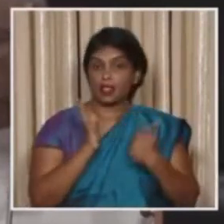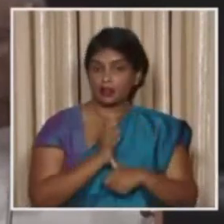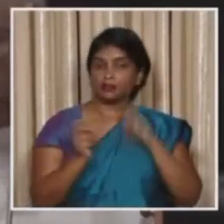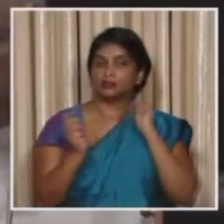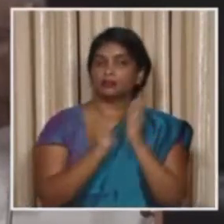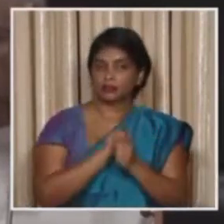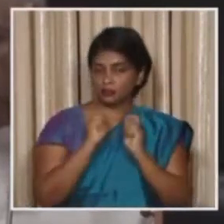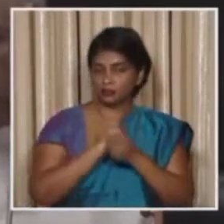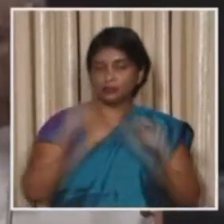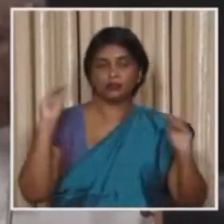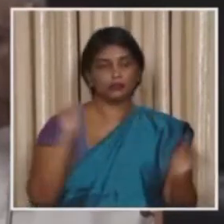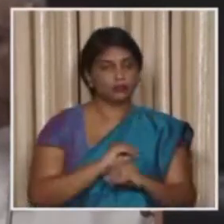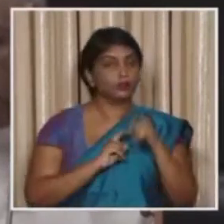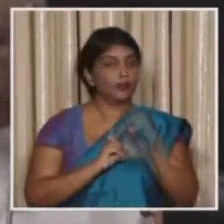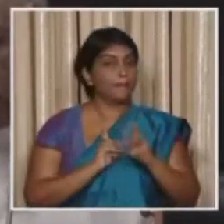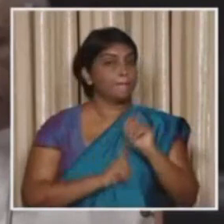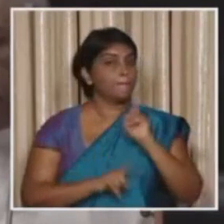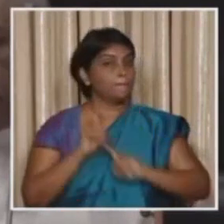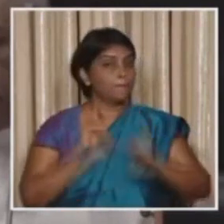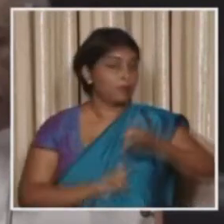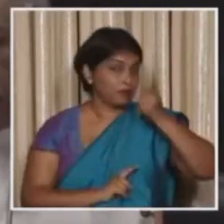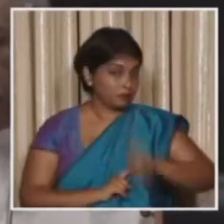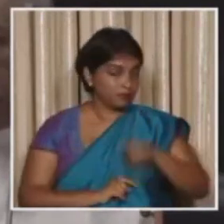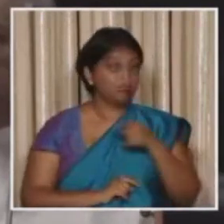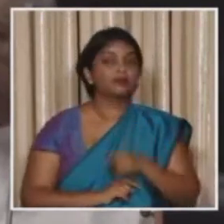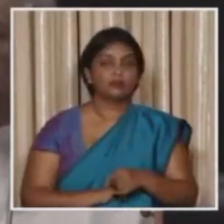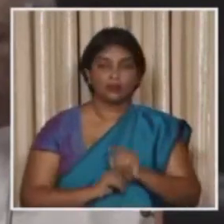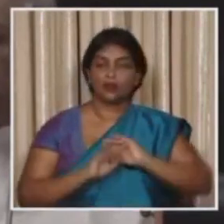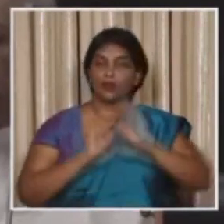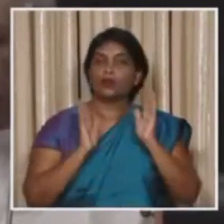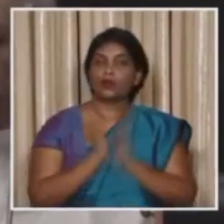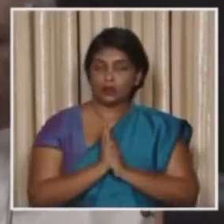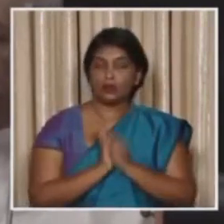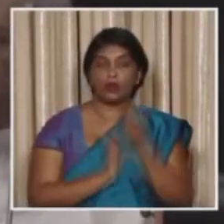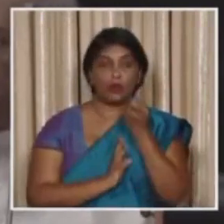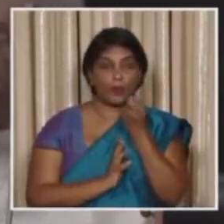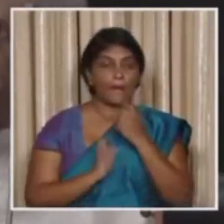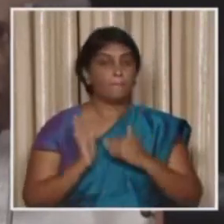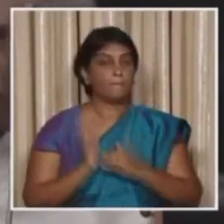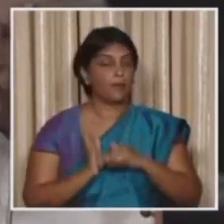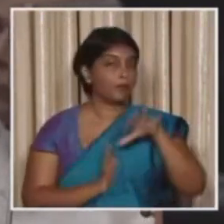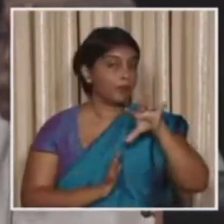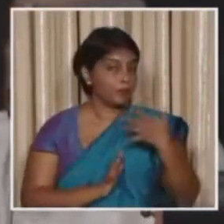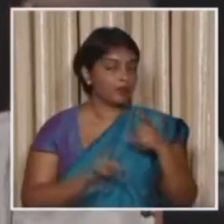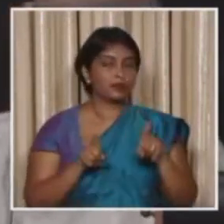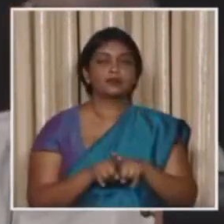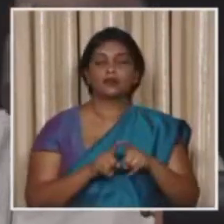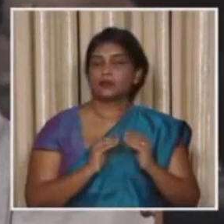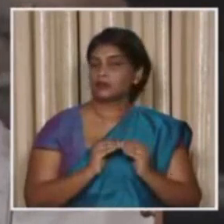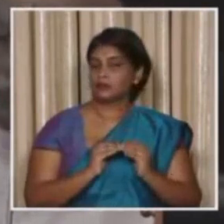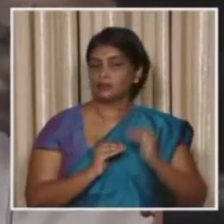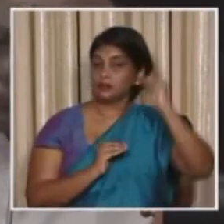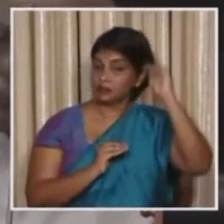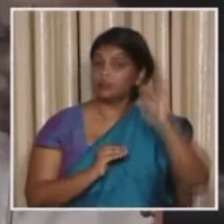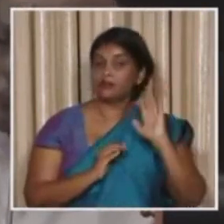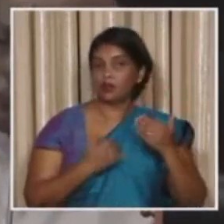සංශෝධනය කිරීම. මේ පාර්ලිමේන්තුවෙන් එකඟවන්නේ නම් මේ සීමාව රුපියල් මිලියන 500ක් දක්වා ඉහළ නැංවීමට